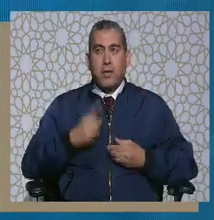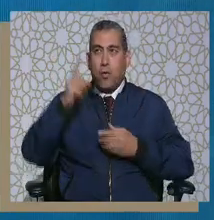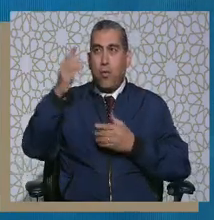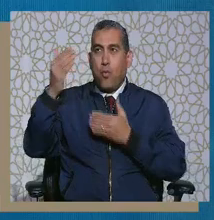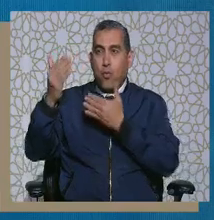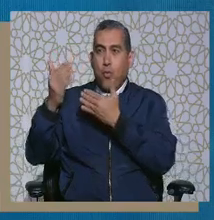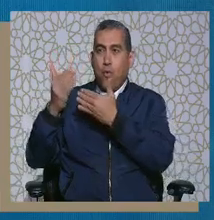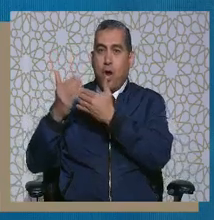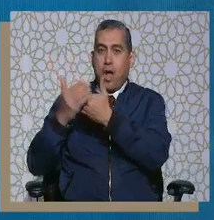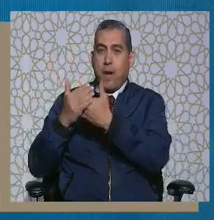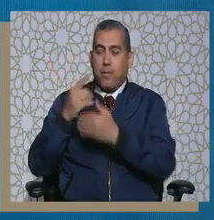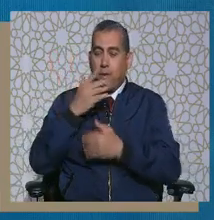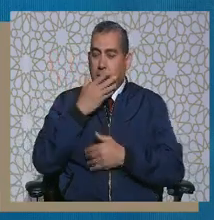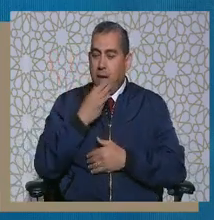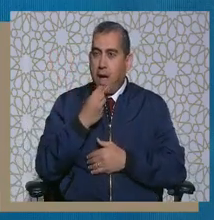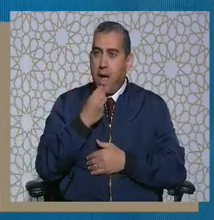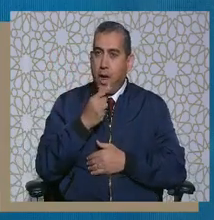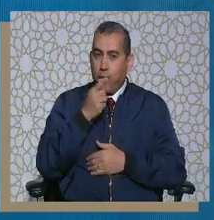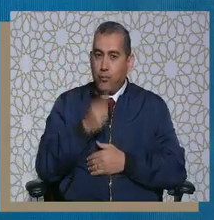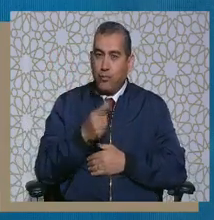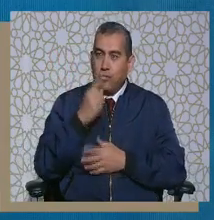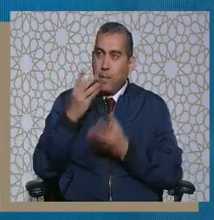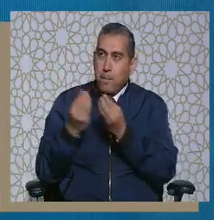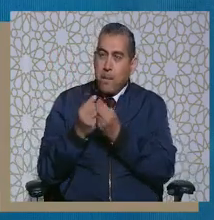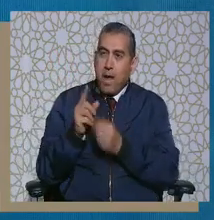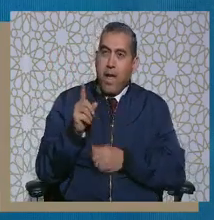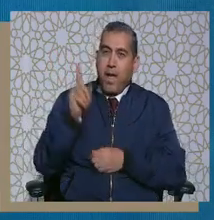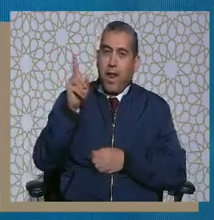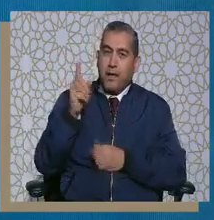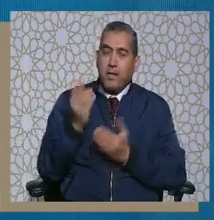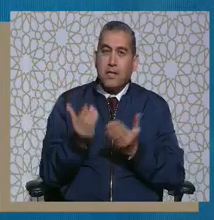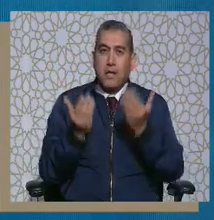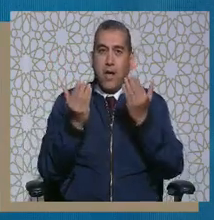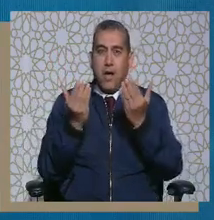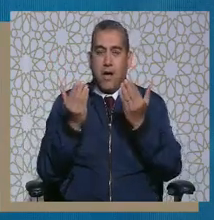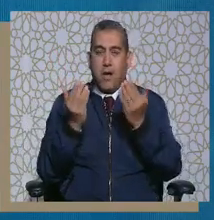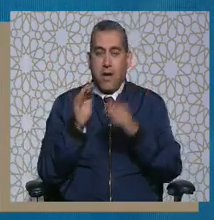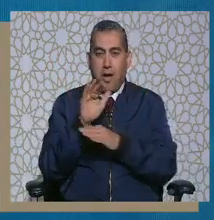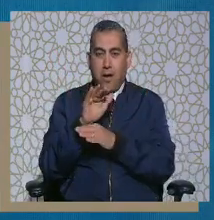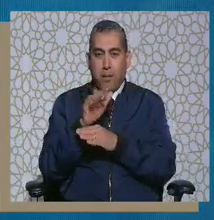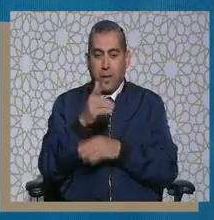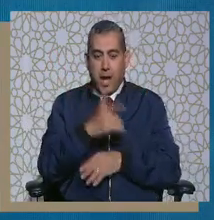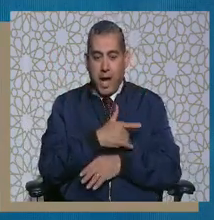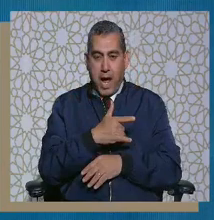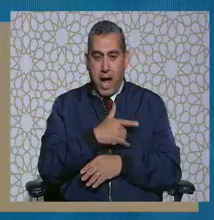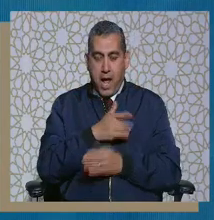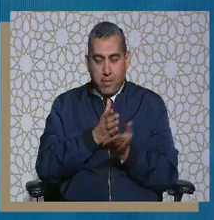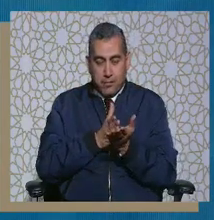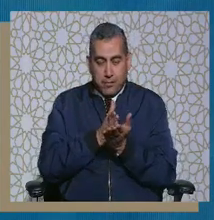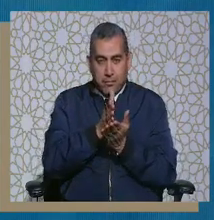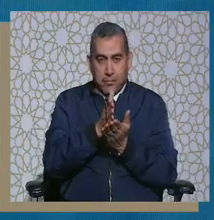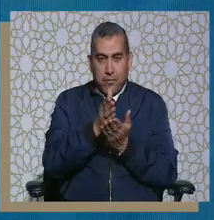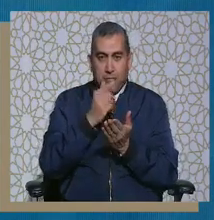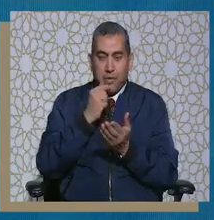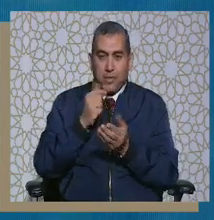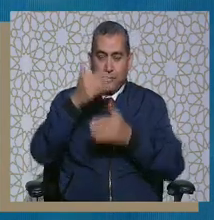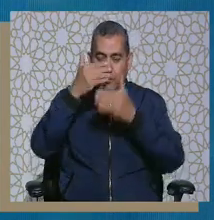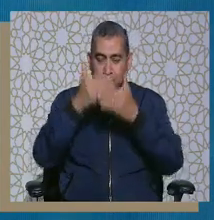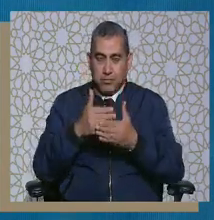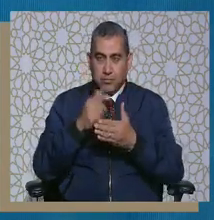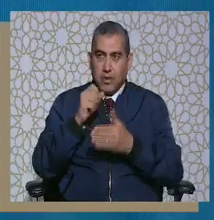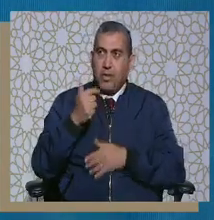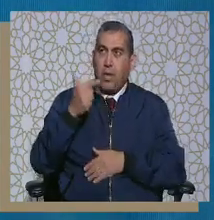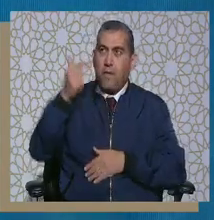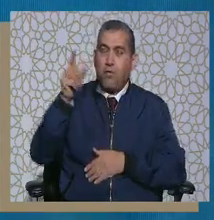ونحس بحلاوه معيتك يا رب اجعل قلوبنا في حصن التفويض حتى